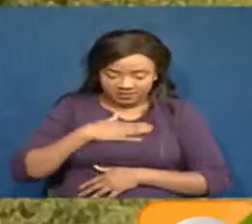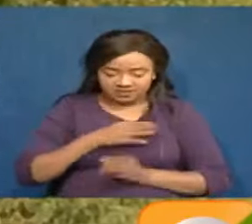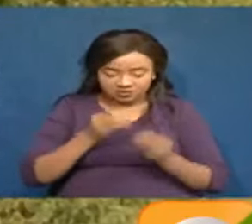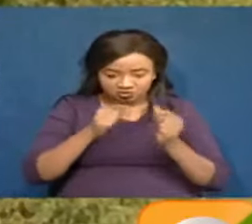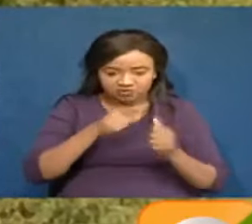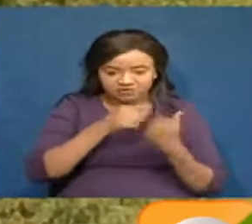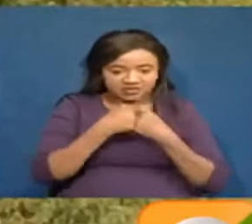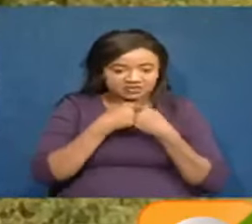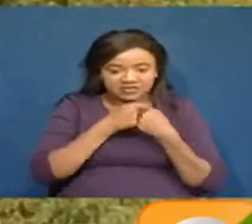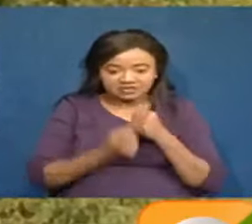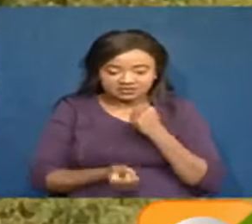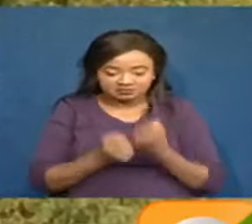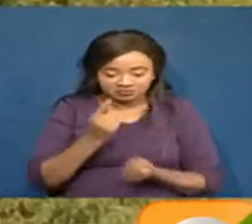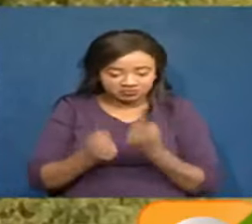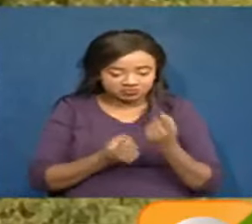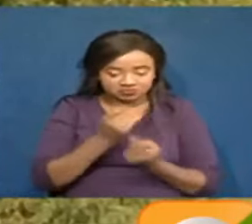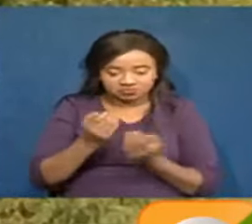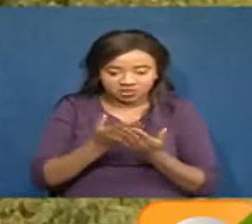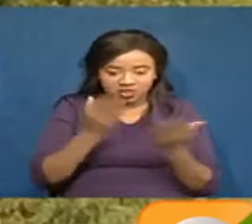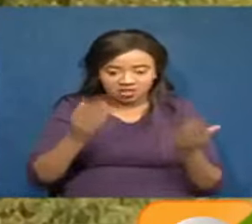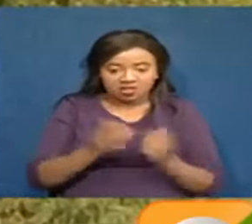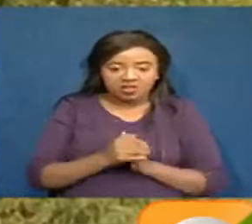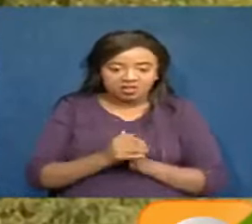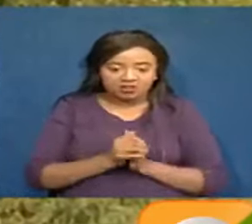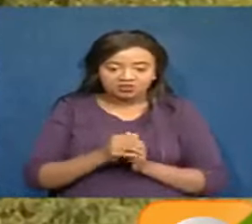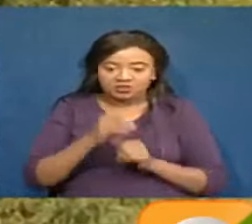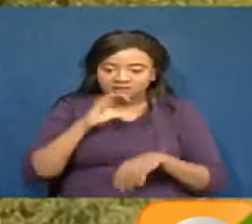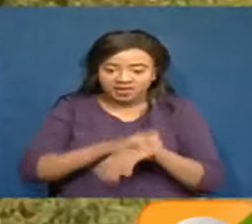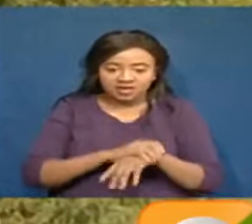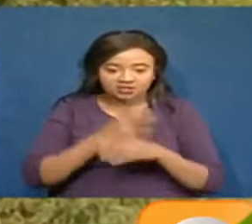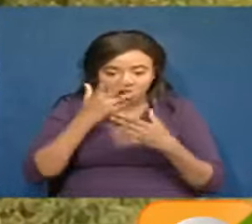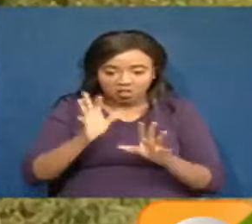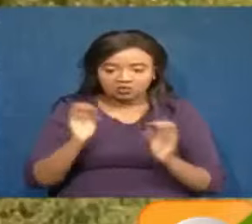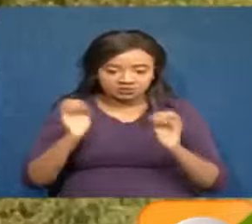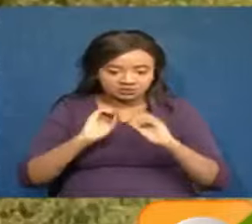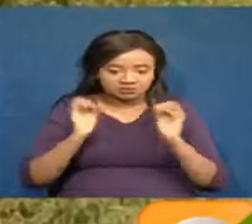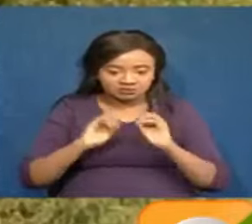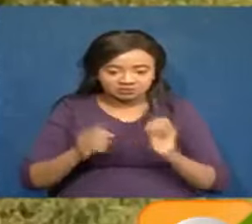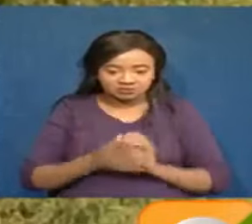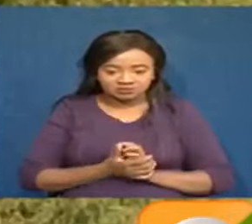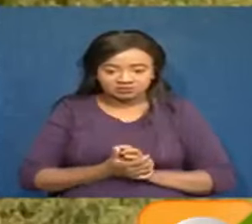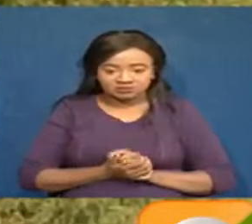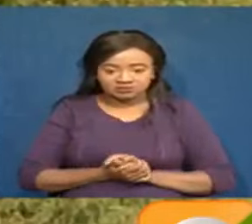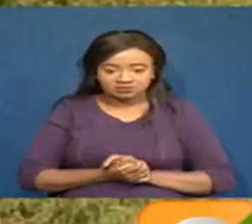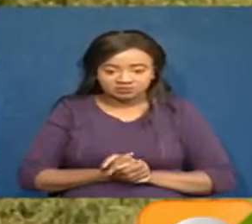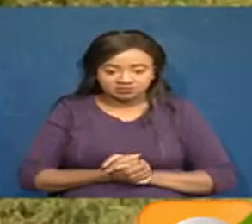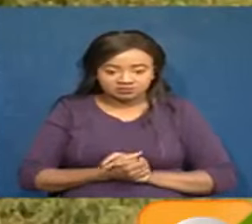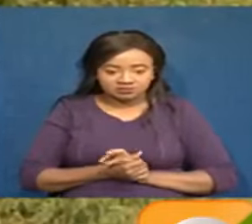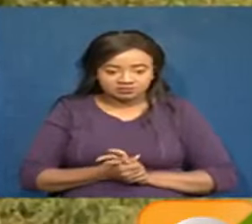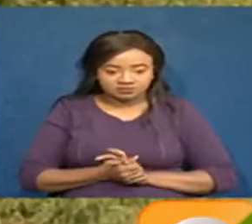na changamoto zinazowakabili ili kutopata hasara. Collins